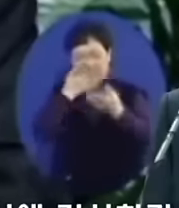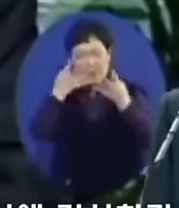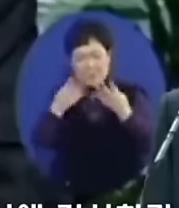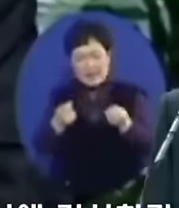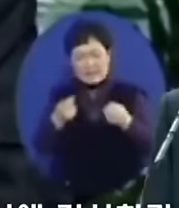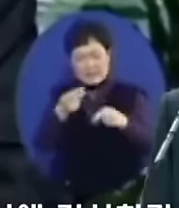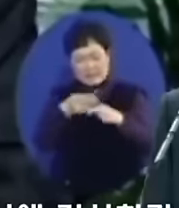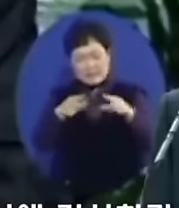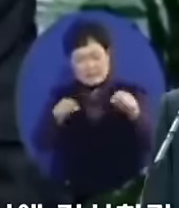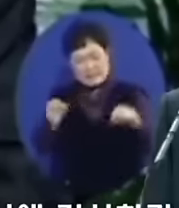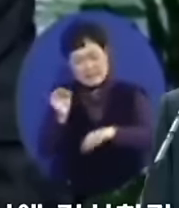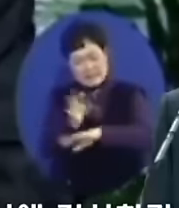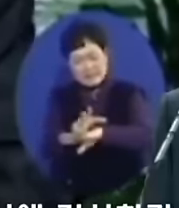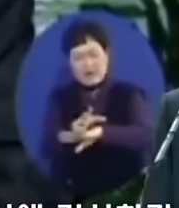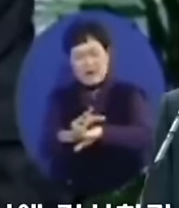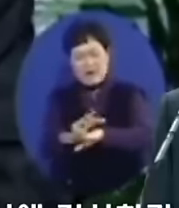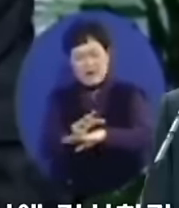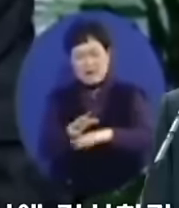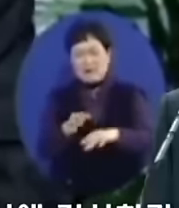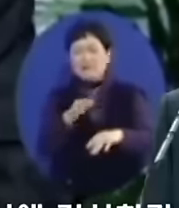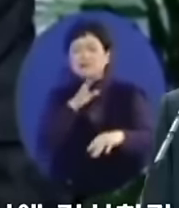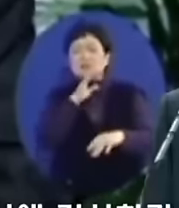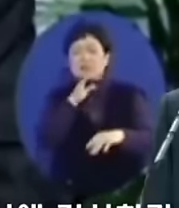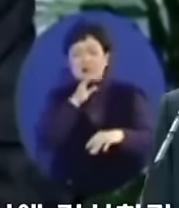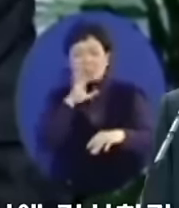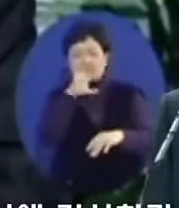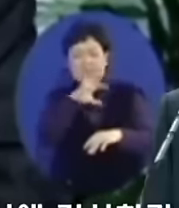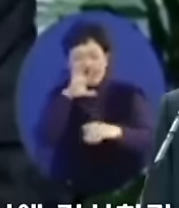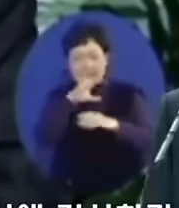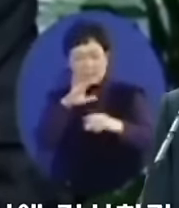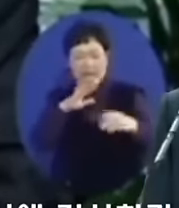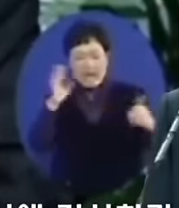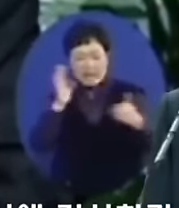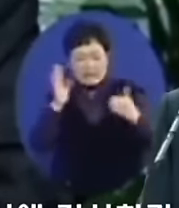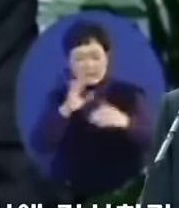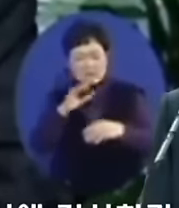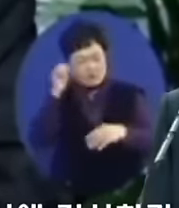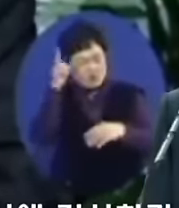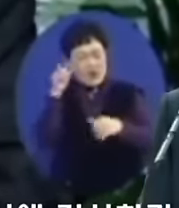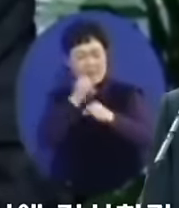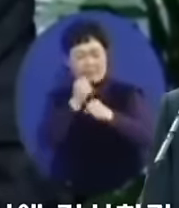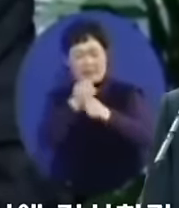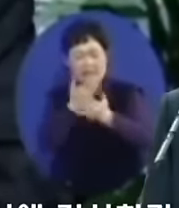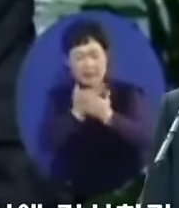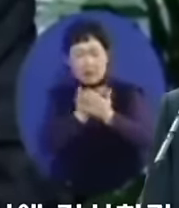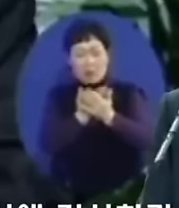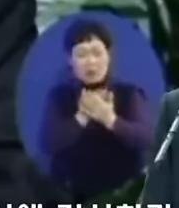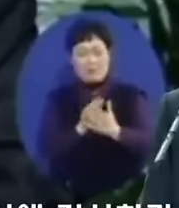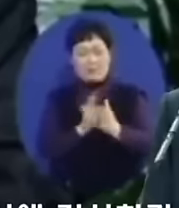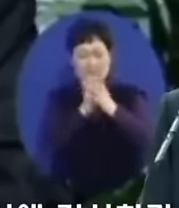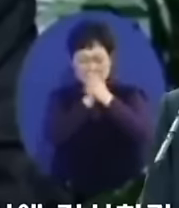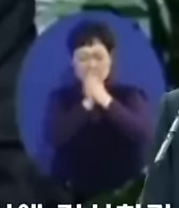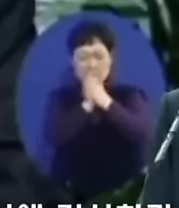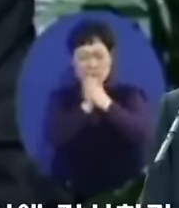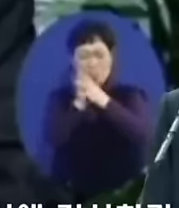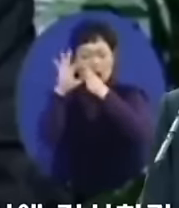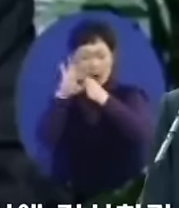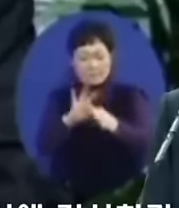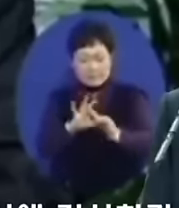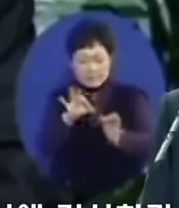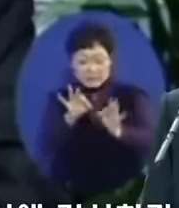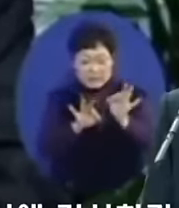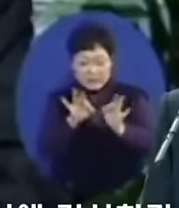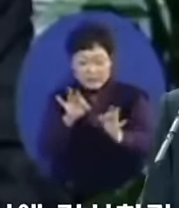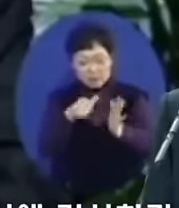음식을 사서 수도사들을 건강하게 만들게 하여 주시옵소서, 그렇게 기도하면서 장을